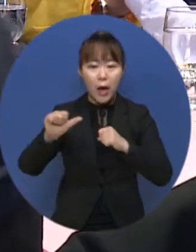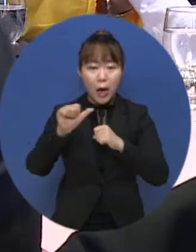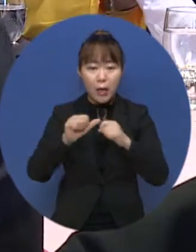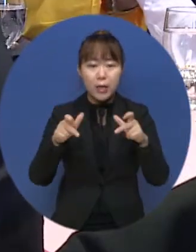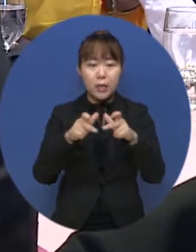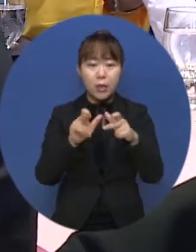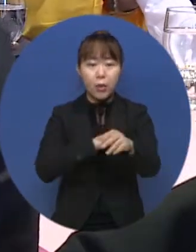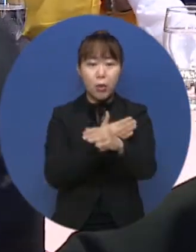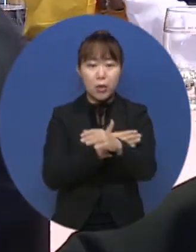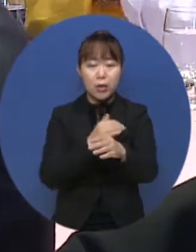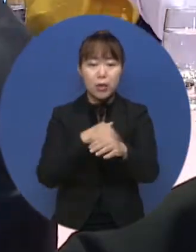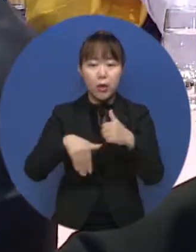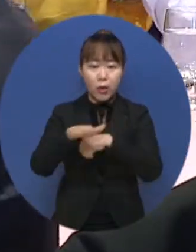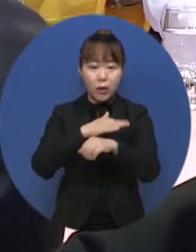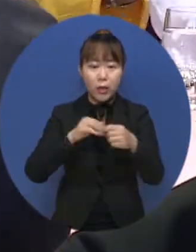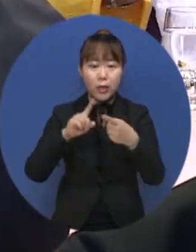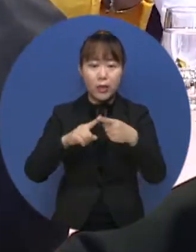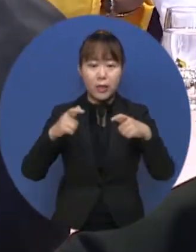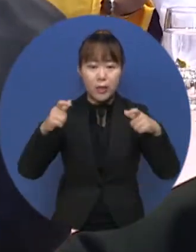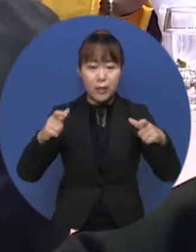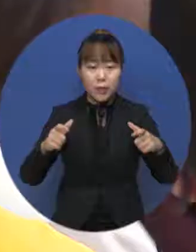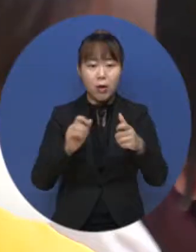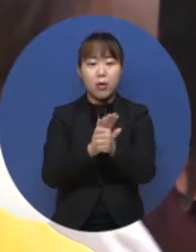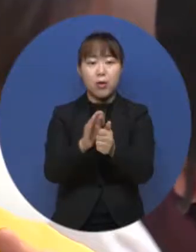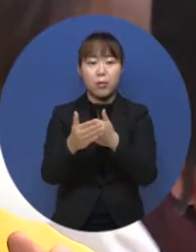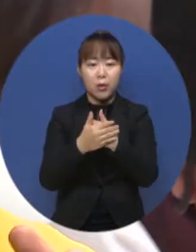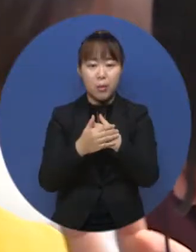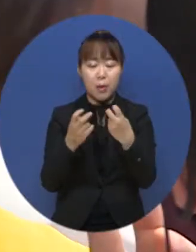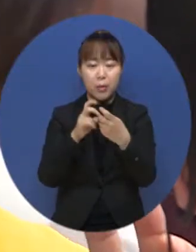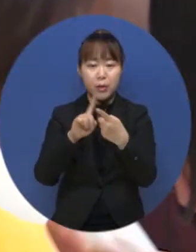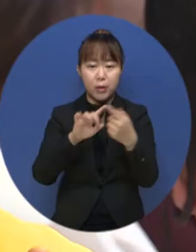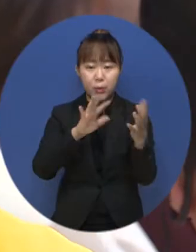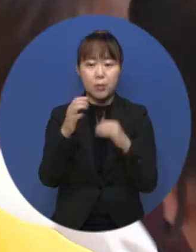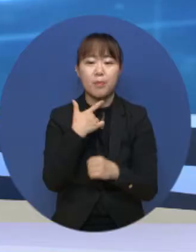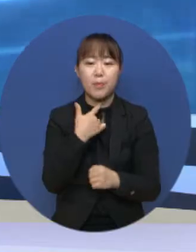향상을 위한 지역 협력 방안 등에 대한 논의를 가졌습니다.